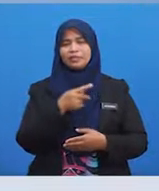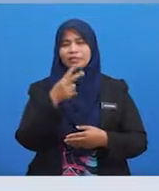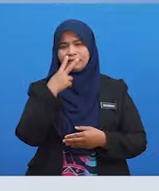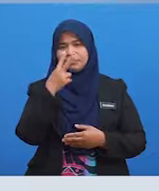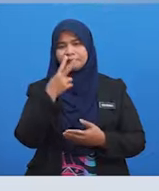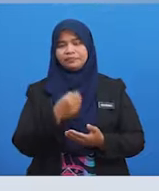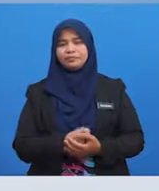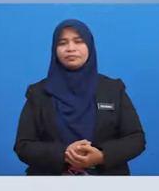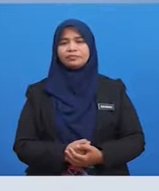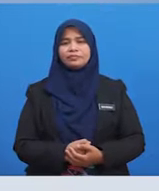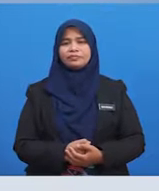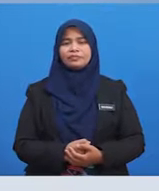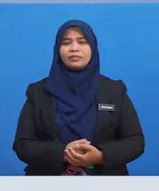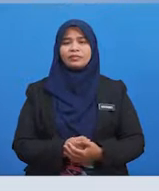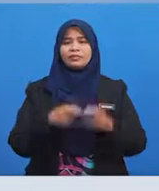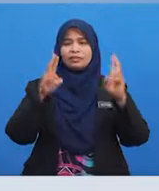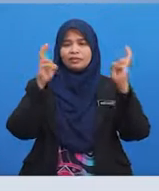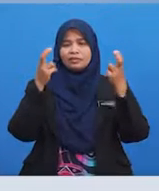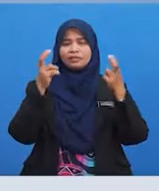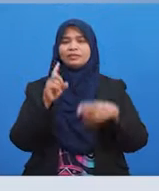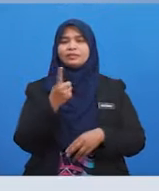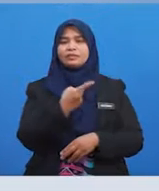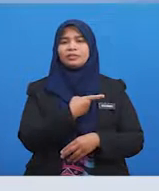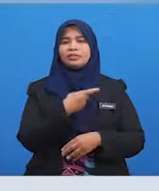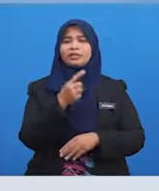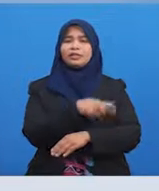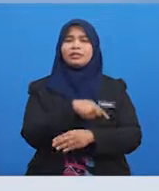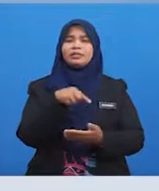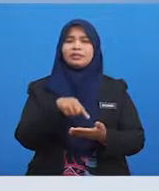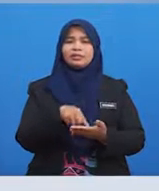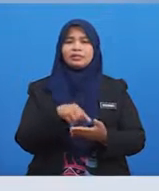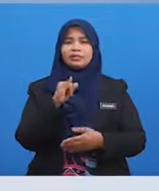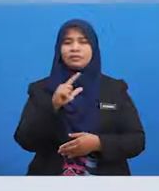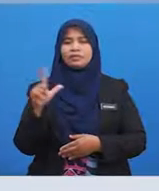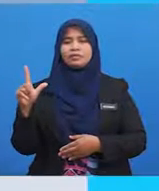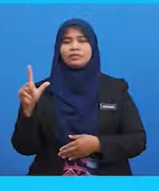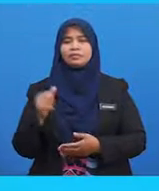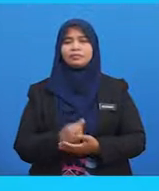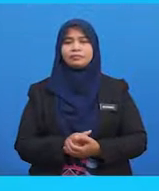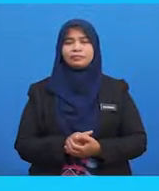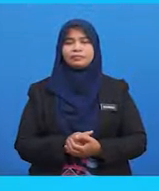terokai. Tajuk kita pada hari ini ialah